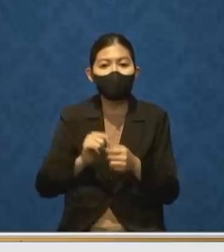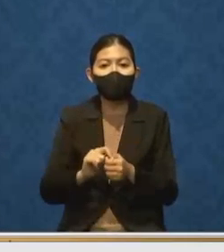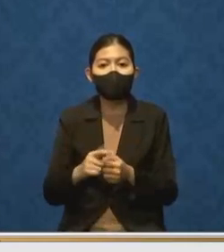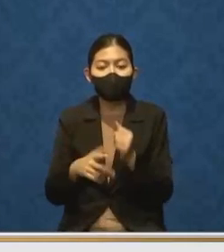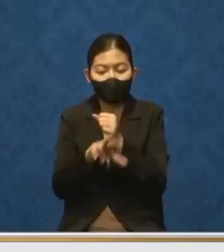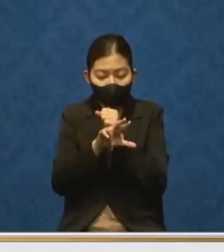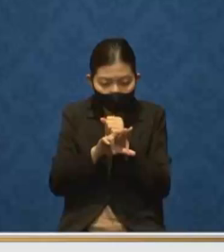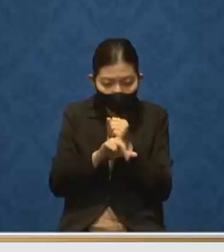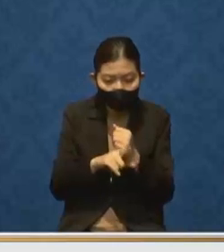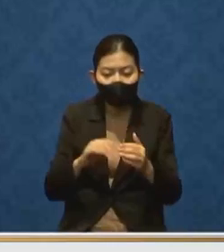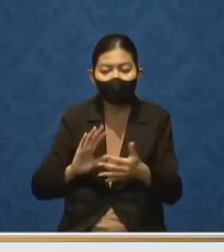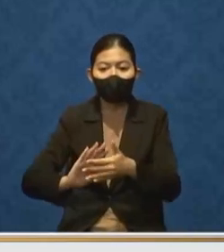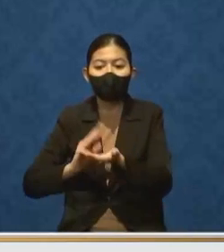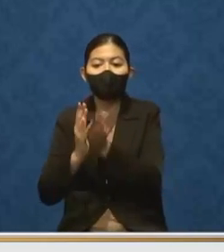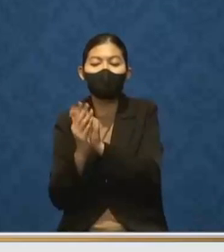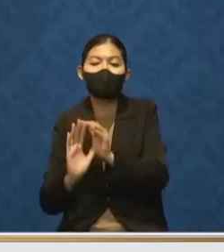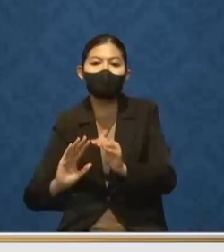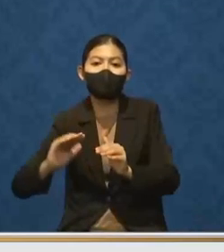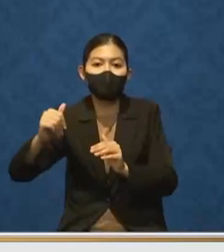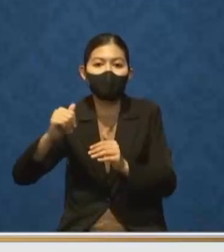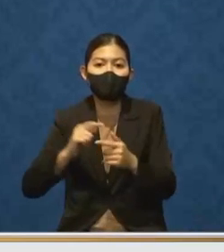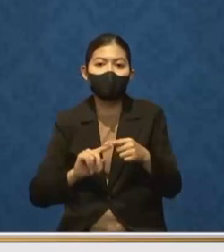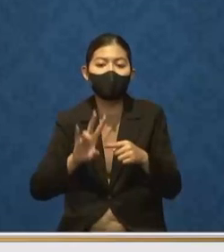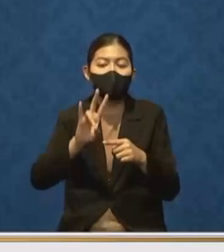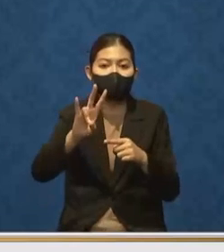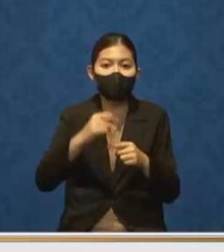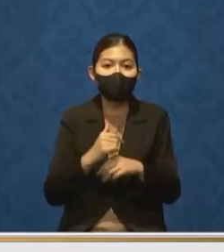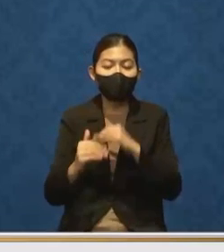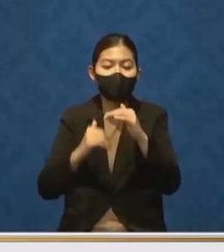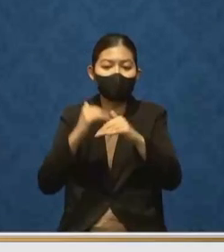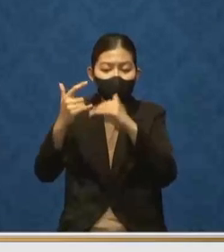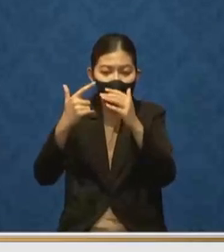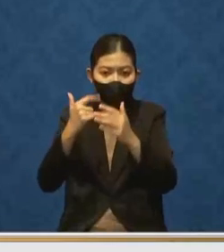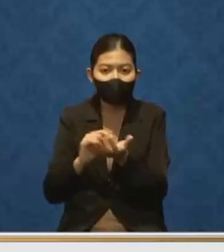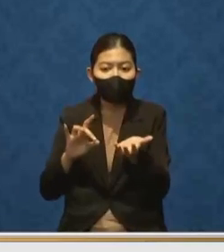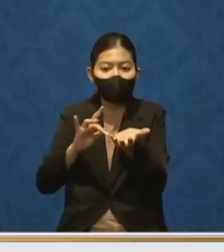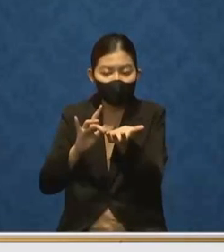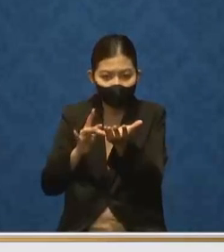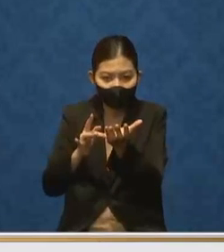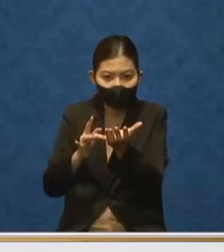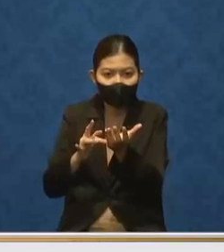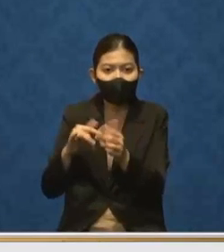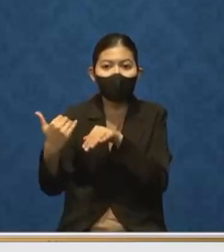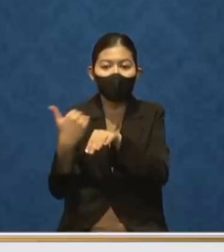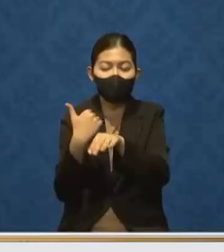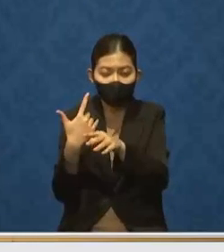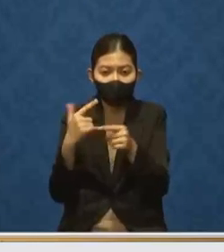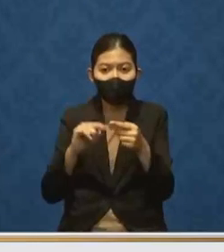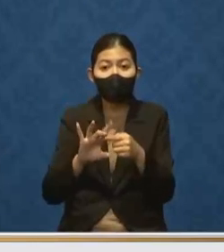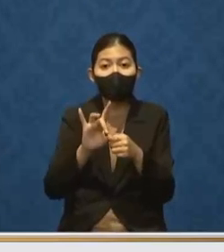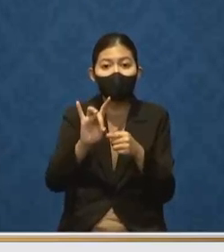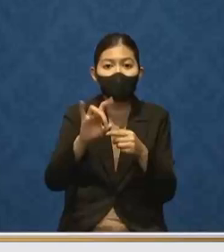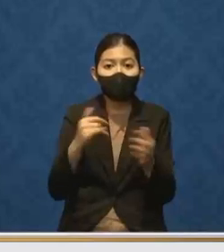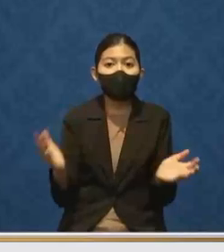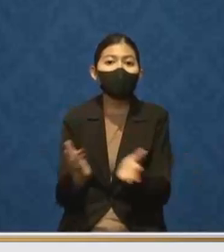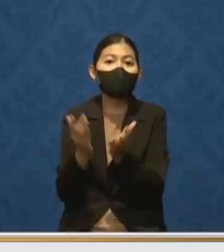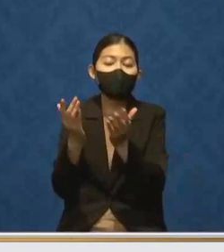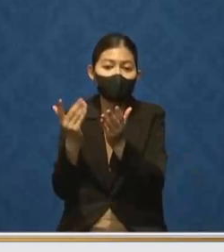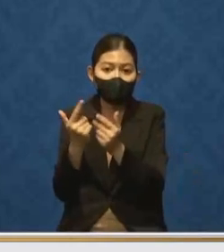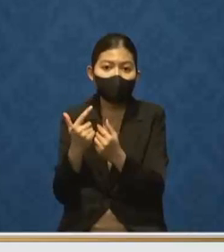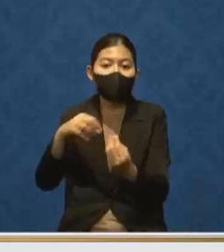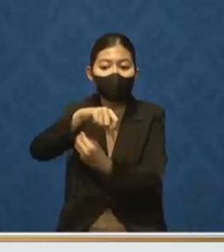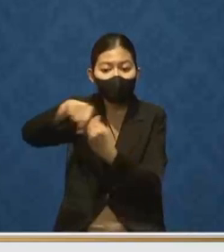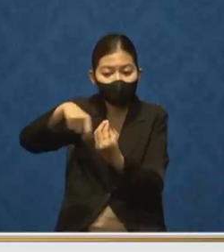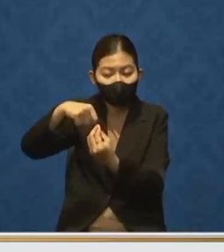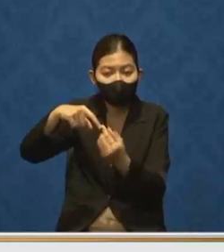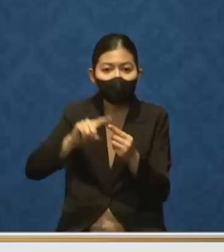ยาเสพติด 7. พัฒนาด้านคมนาคมและระบบโลจิสติกส์ 8. พัฒนาและส่งเสริมเศรษฐกิจฐานราก 9.